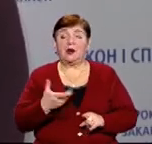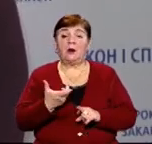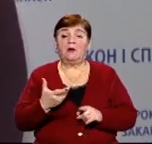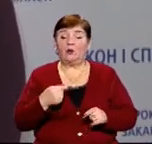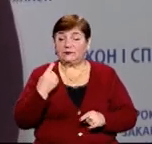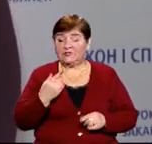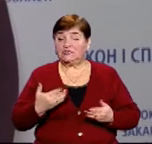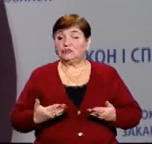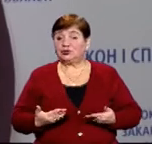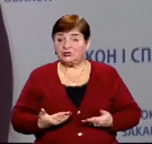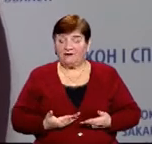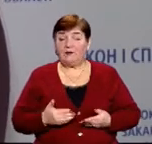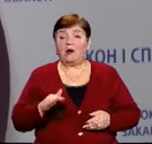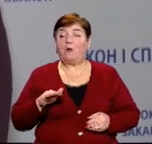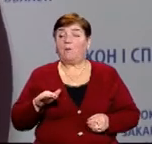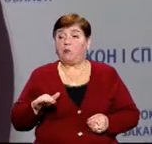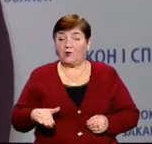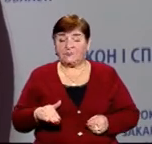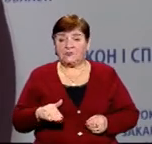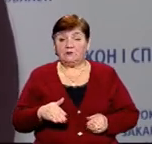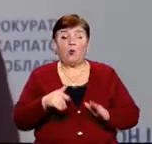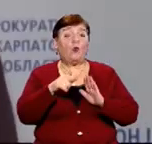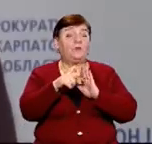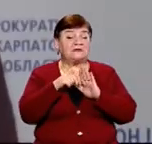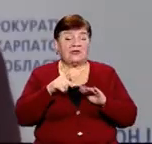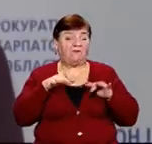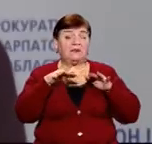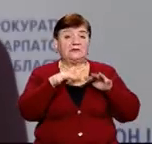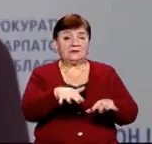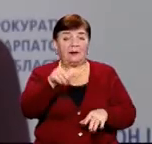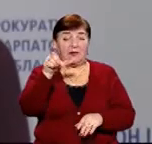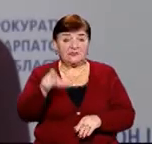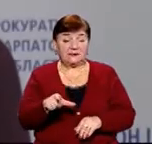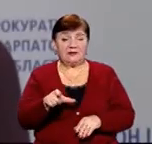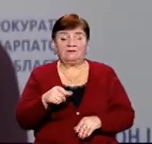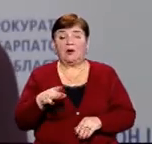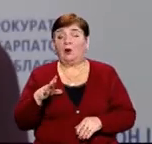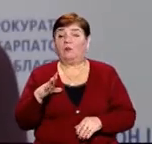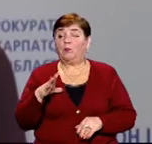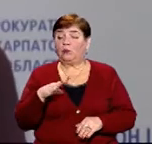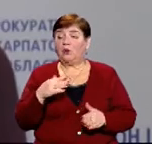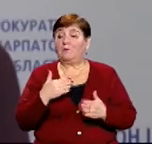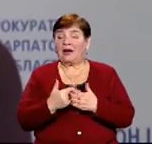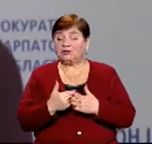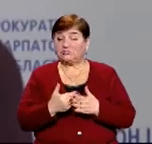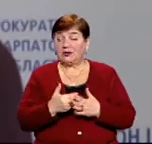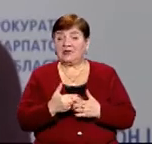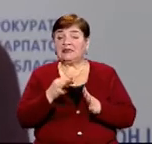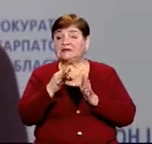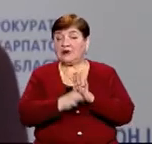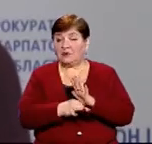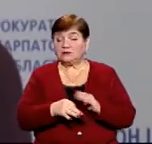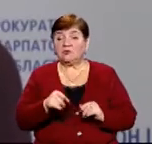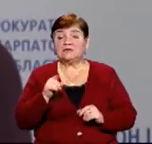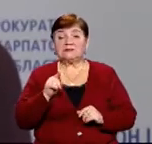вижив, він потім опізнав нападників. Зловмисників викрито було майже відразу, одного з них